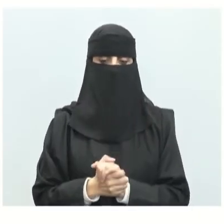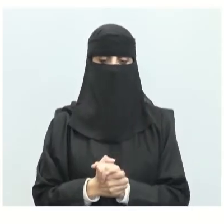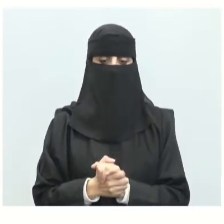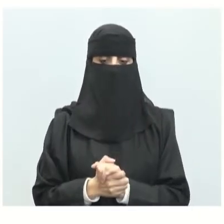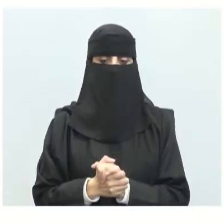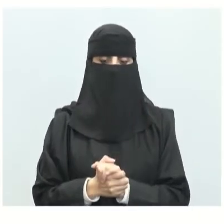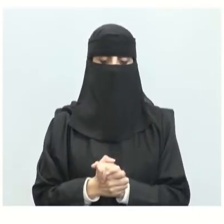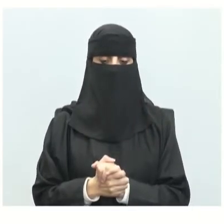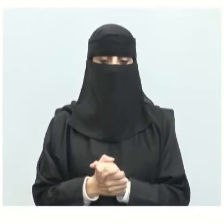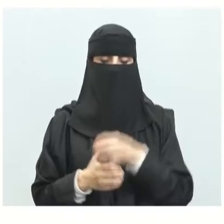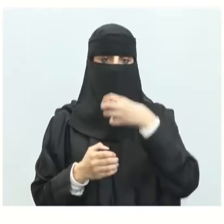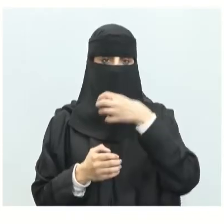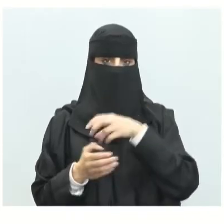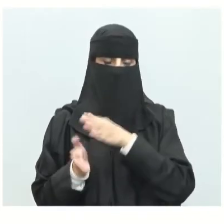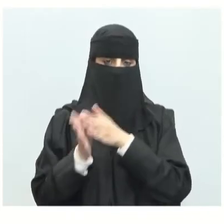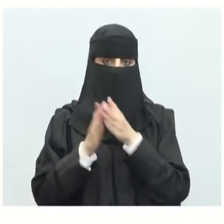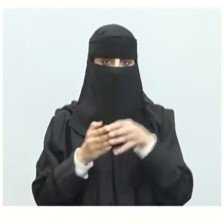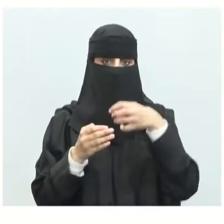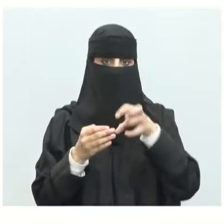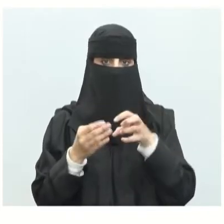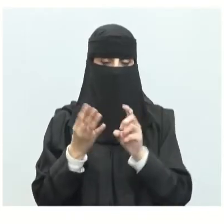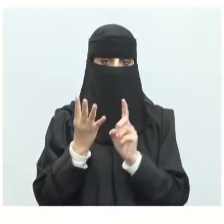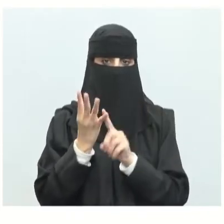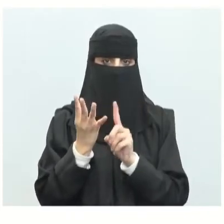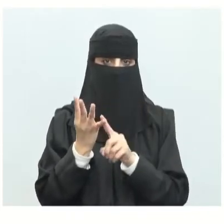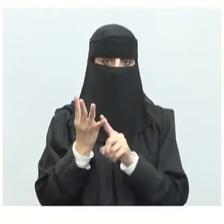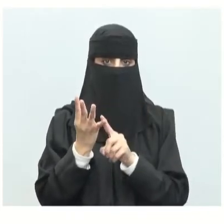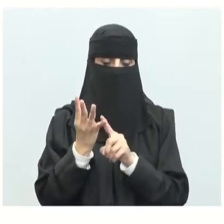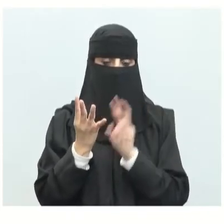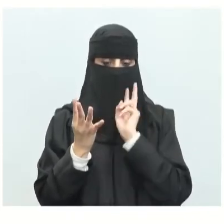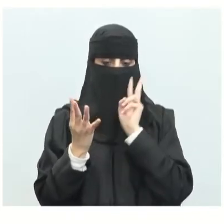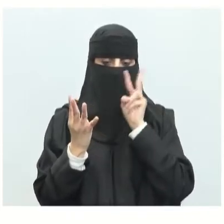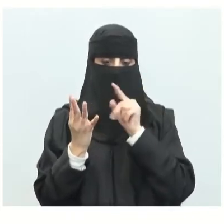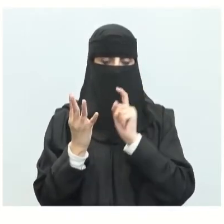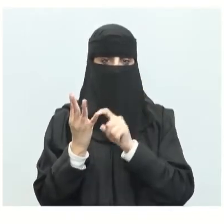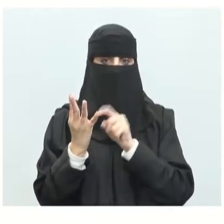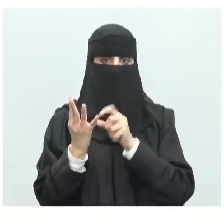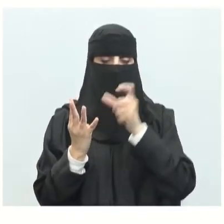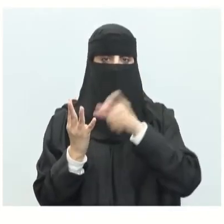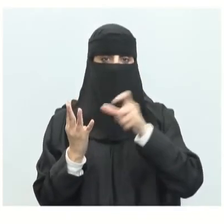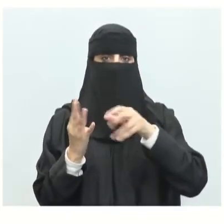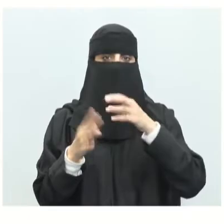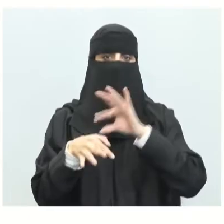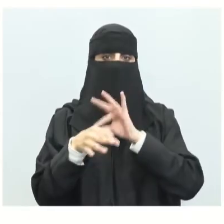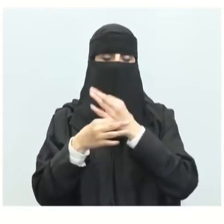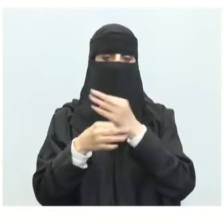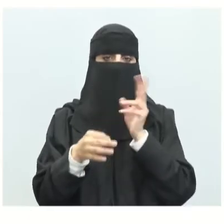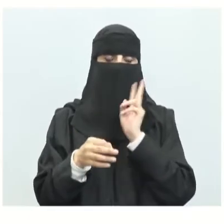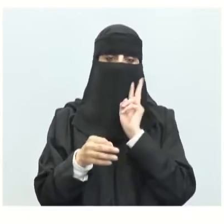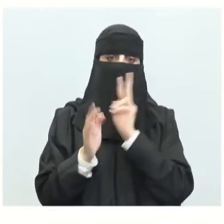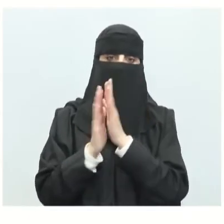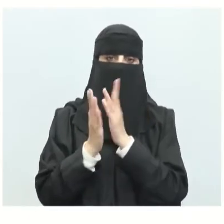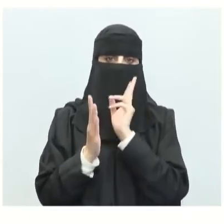ايضا عندما ننتقل الى الفكره الرابعه في النص نجد بانها تتحدث عن انهار